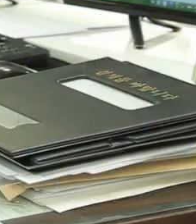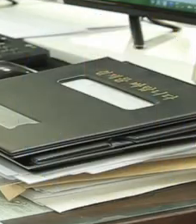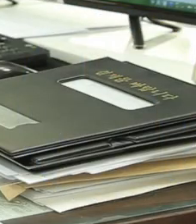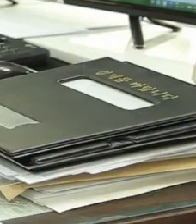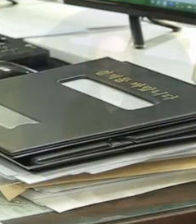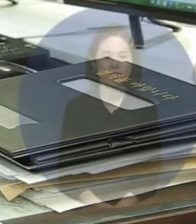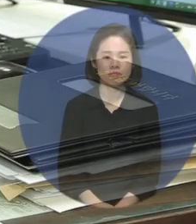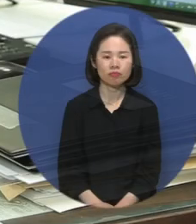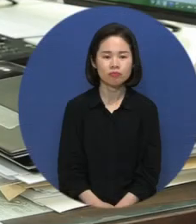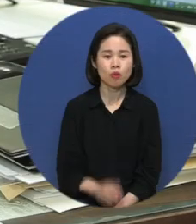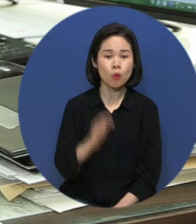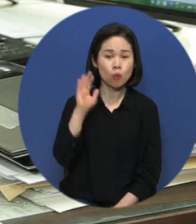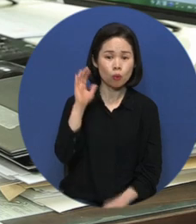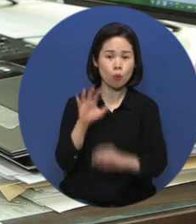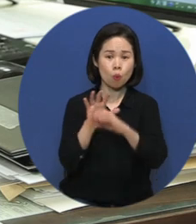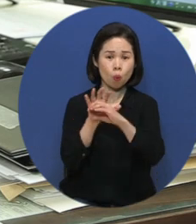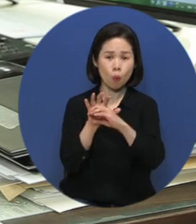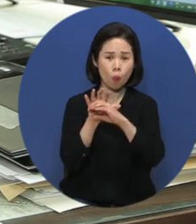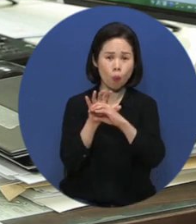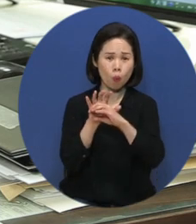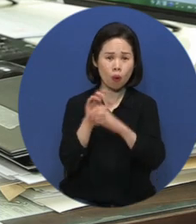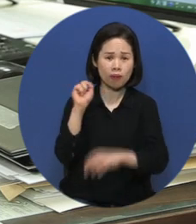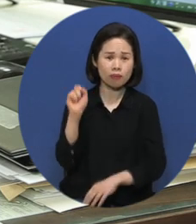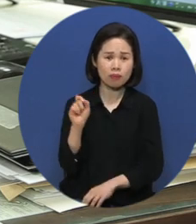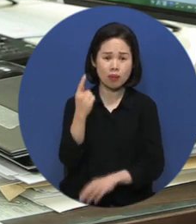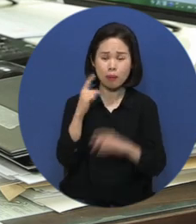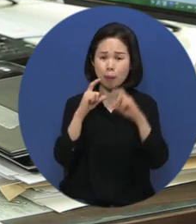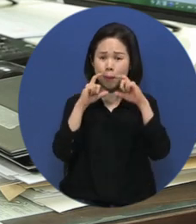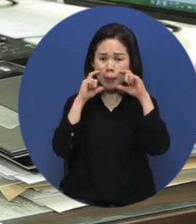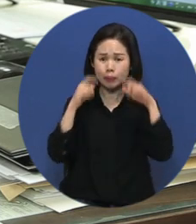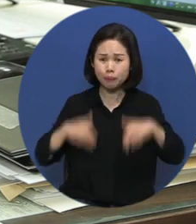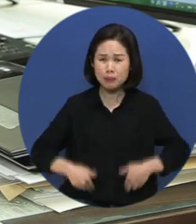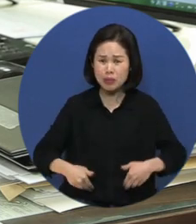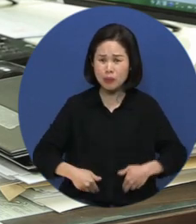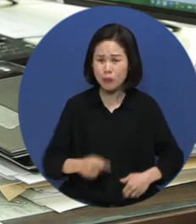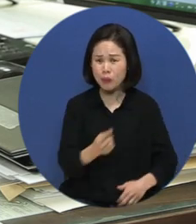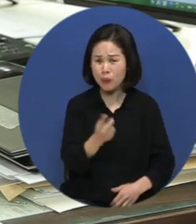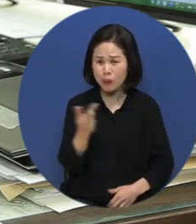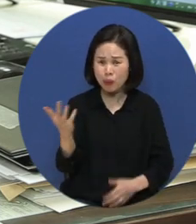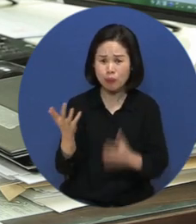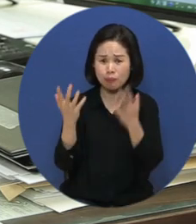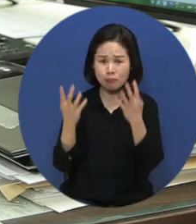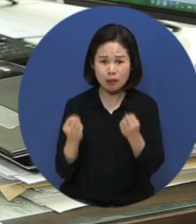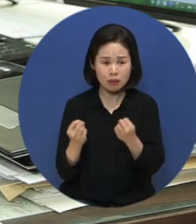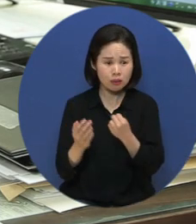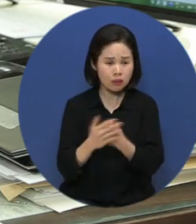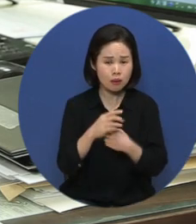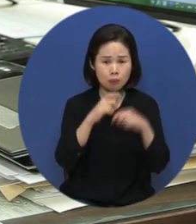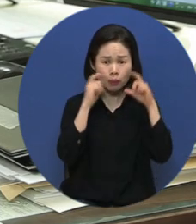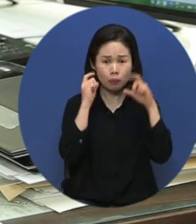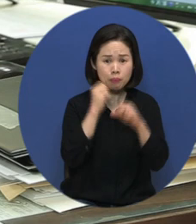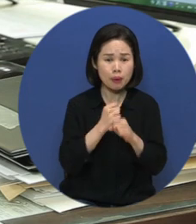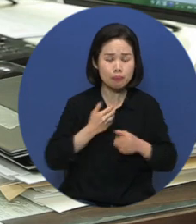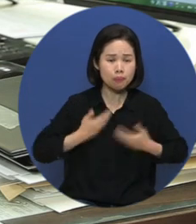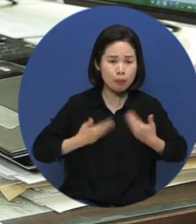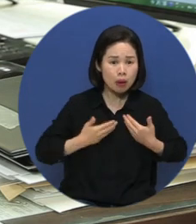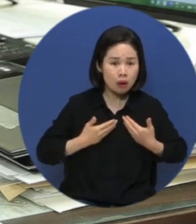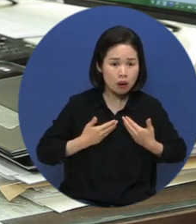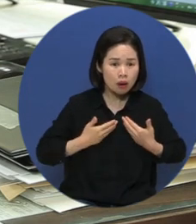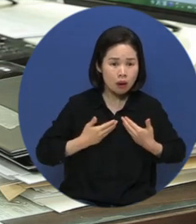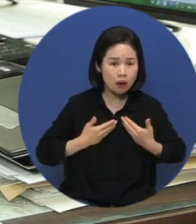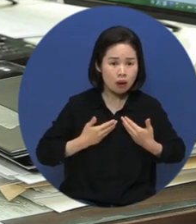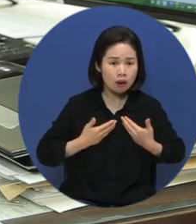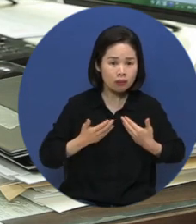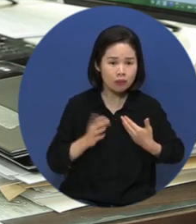요즘 이제 코로나 때문에 아무래도 마스크 만드는 것도 되게 바쁘실 것 같은데 그 작업장의 위생도